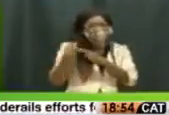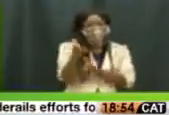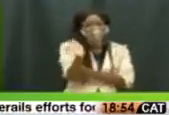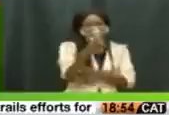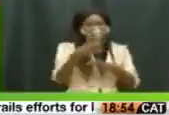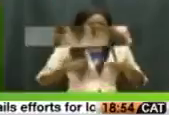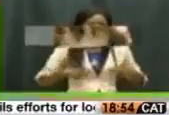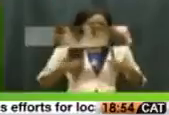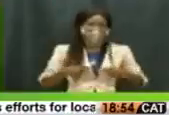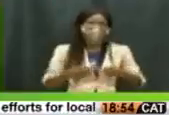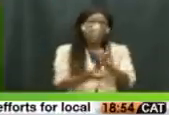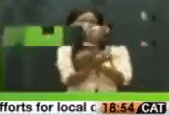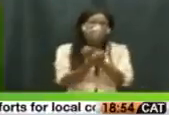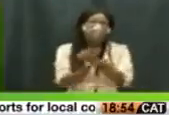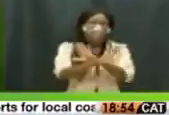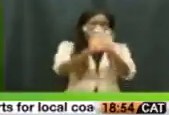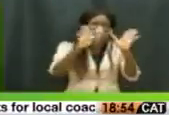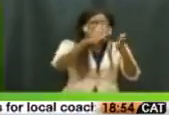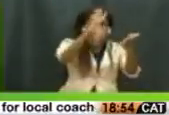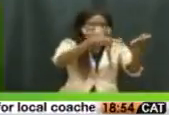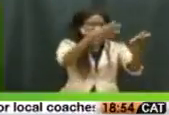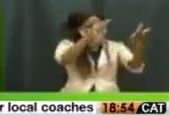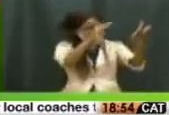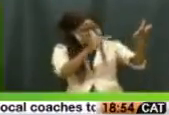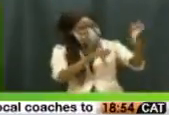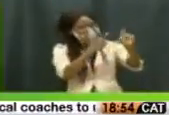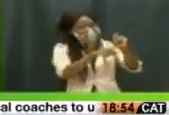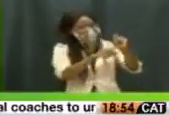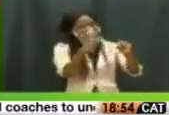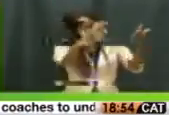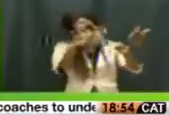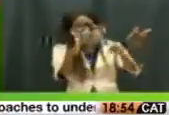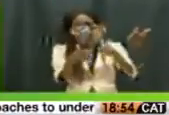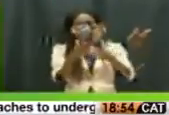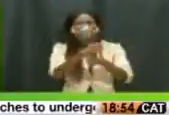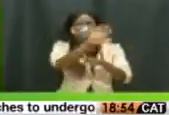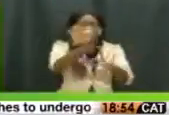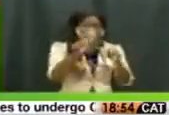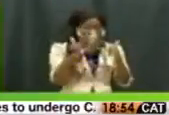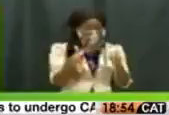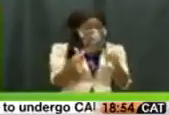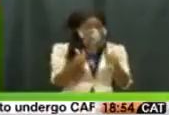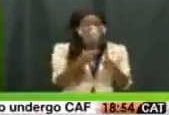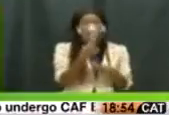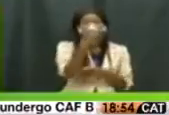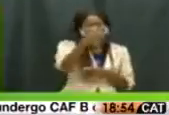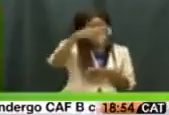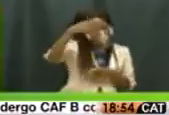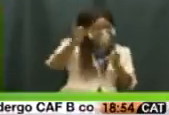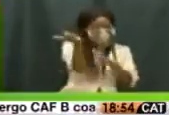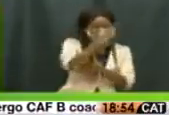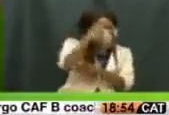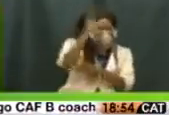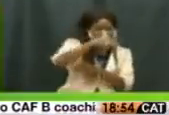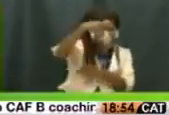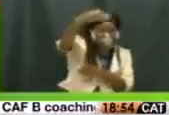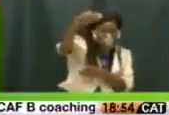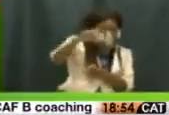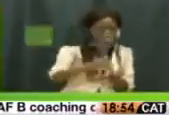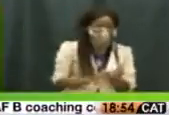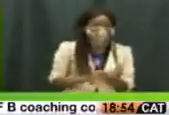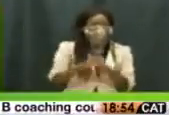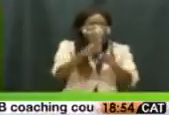kumawo ndi katemera amene akudziwika kuti ndi wabwino kuti amathandiza kuchepetsa osati ululu wokha